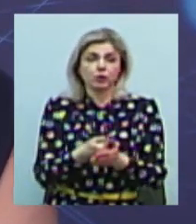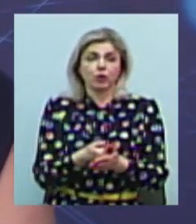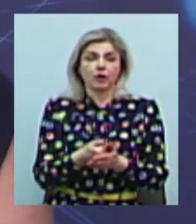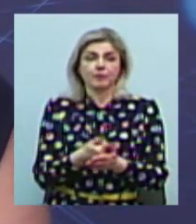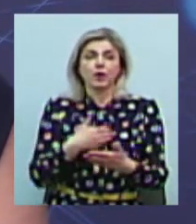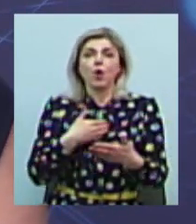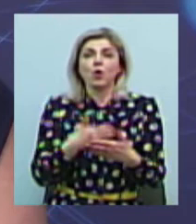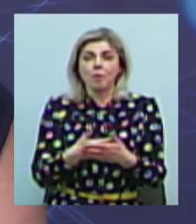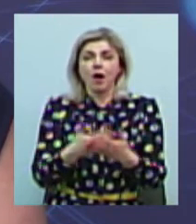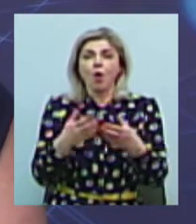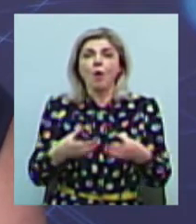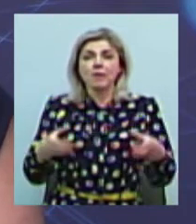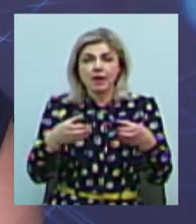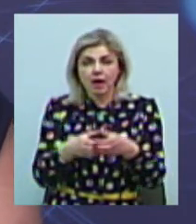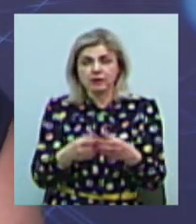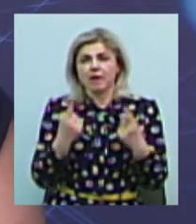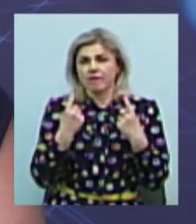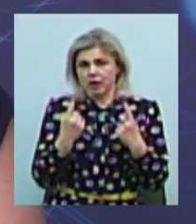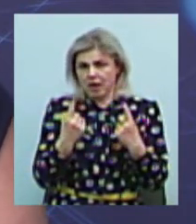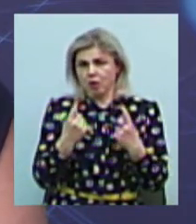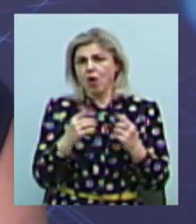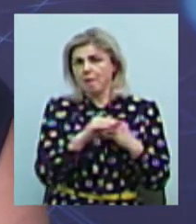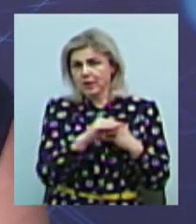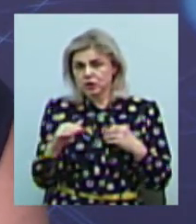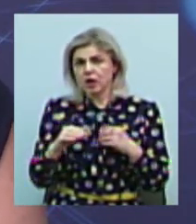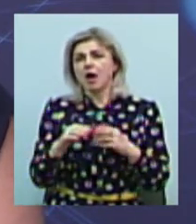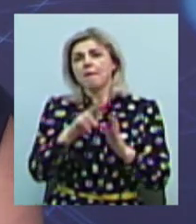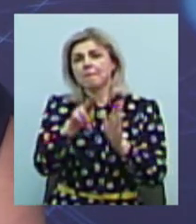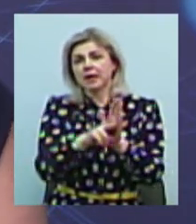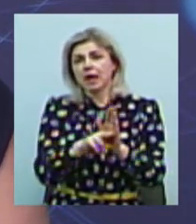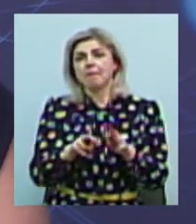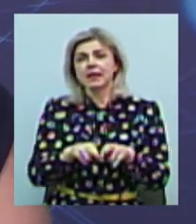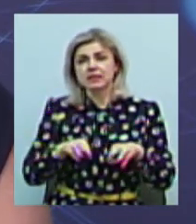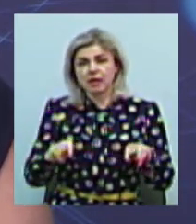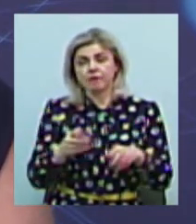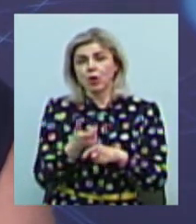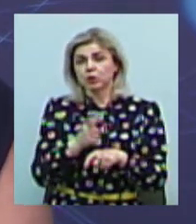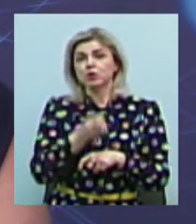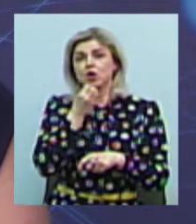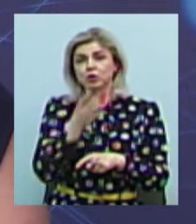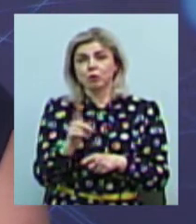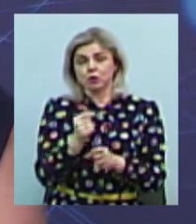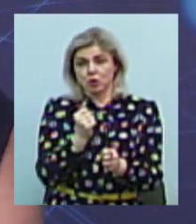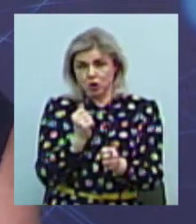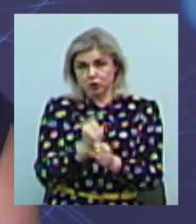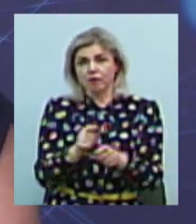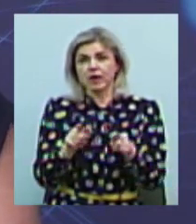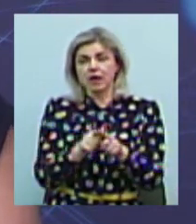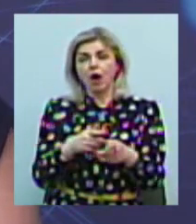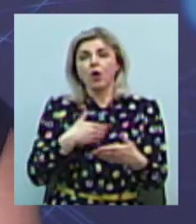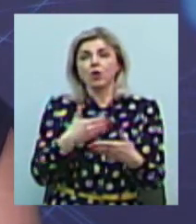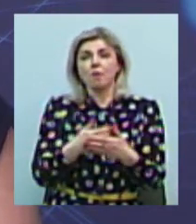якихось громадських об'єднань великого масштабу при міністерствах. От дуже добре, що створена така громадська рада при